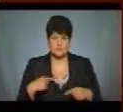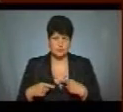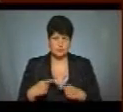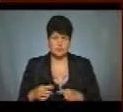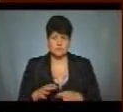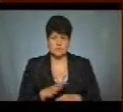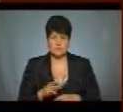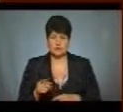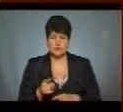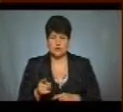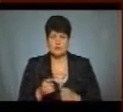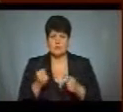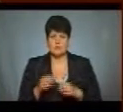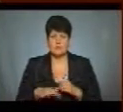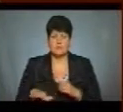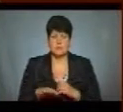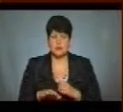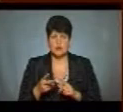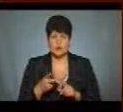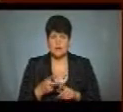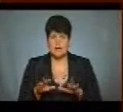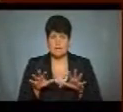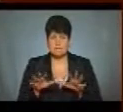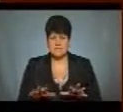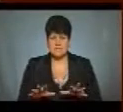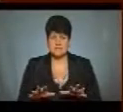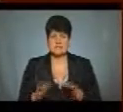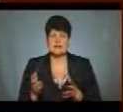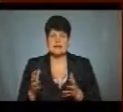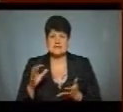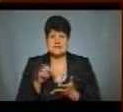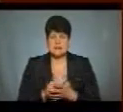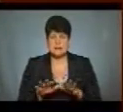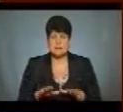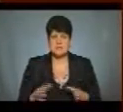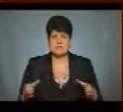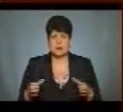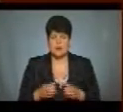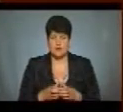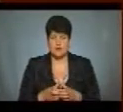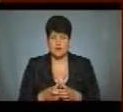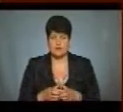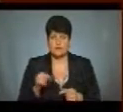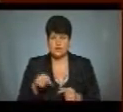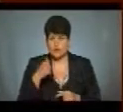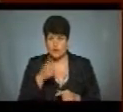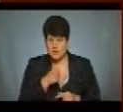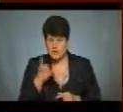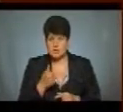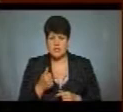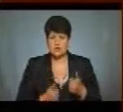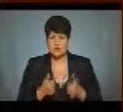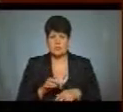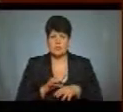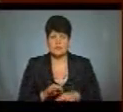майданчику 15 квітня. Друге місце зайняли гравці команд «Серед» і третє «Олімп». Цьогорічний турнір вперше провели серед